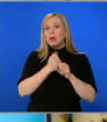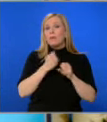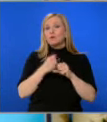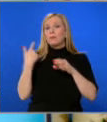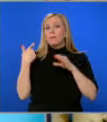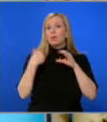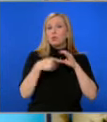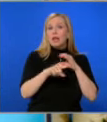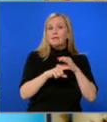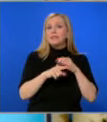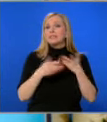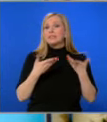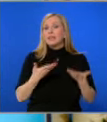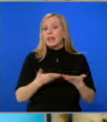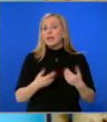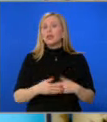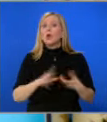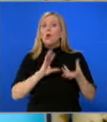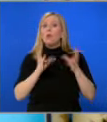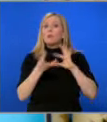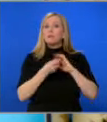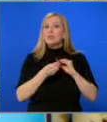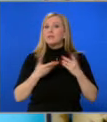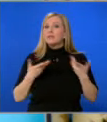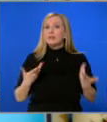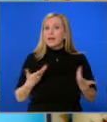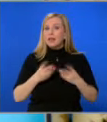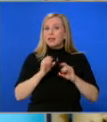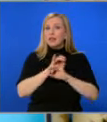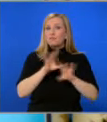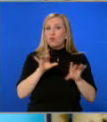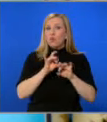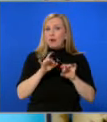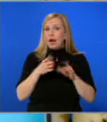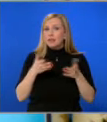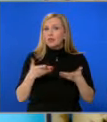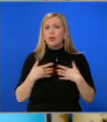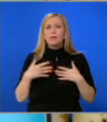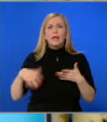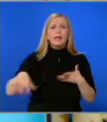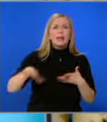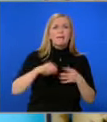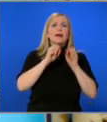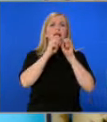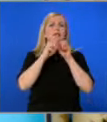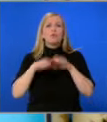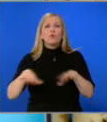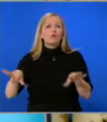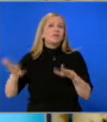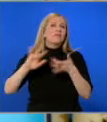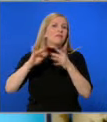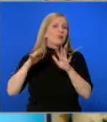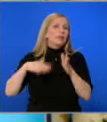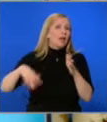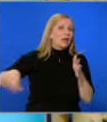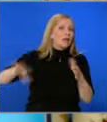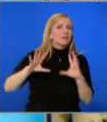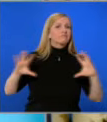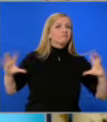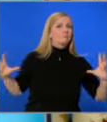подаване също на сигнали. Тоест, то обобщава цялата налична информация, която съществува разпръсната в